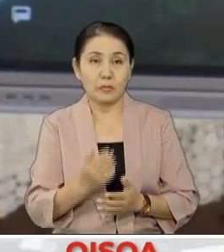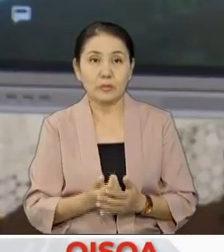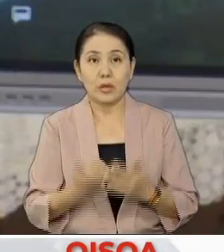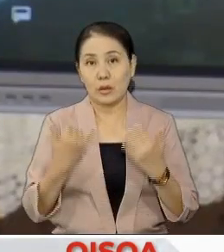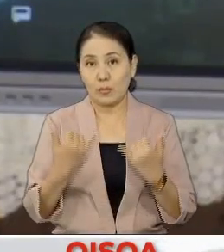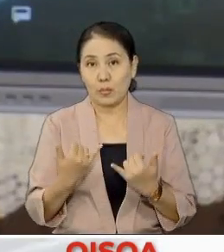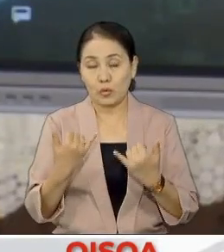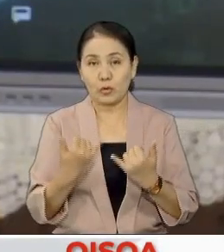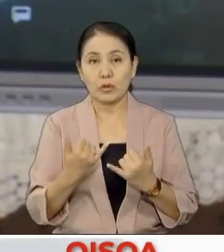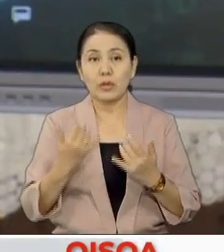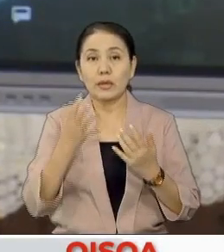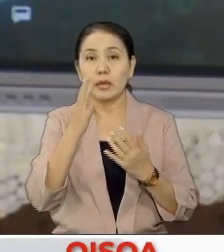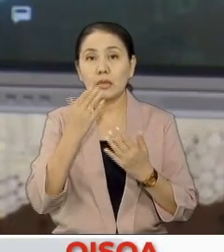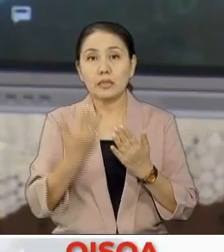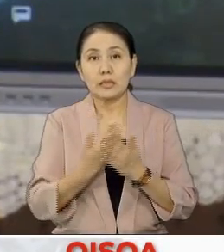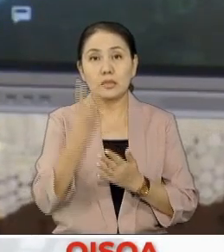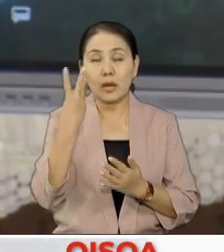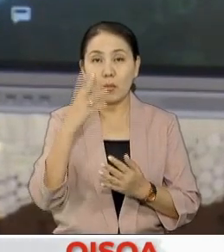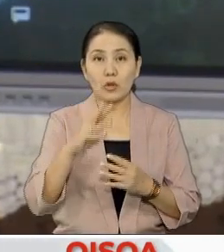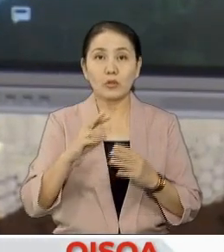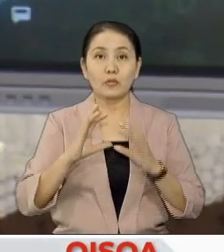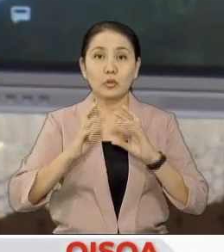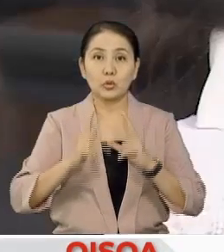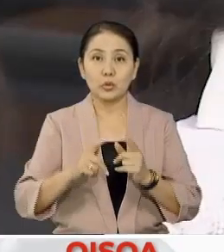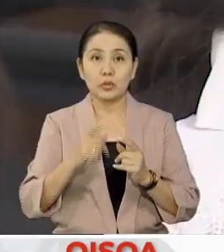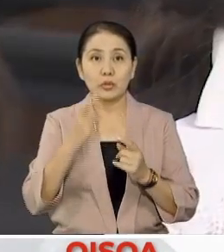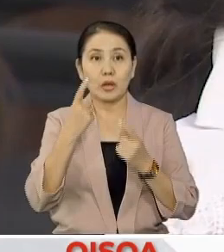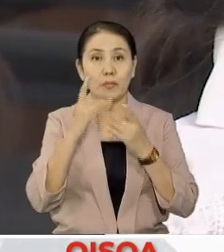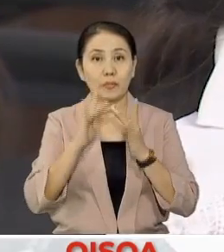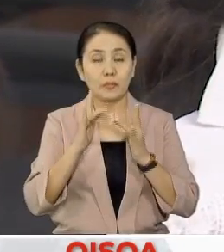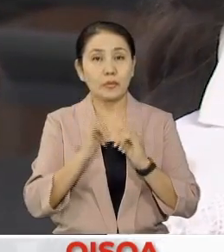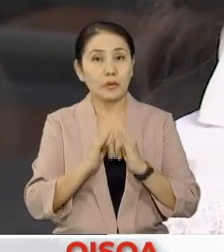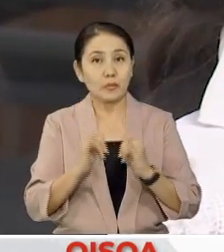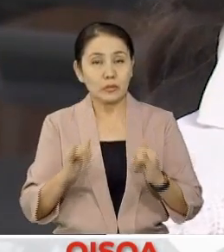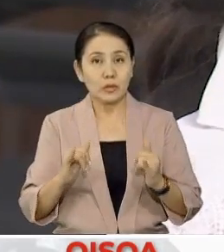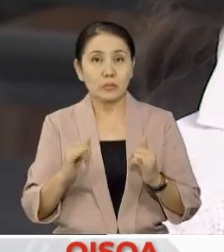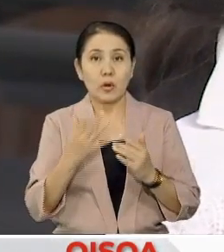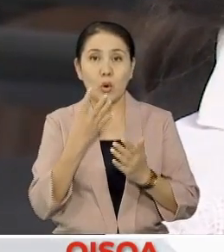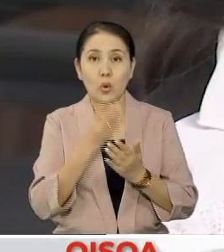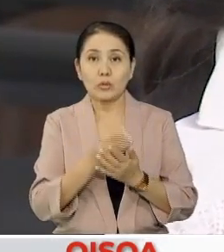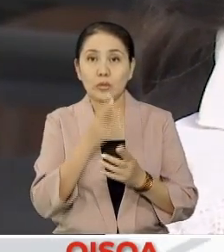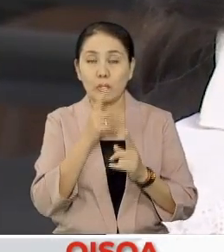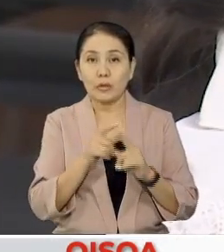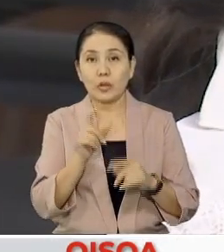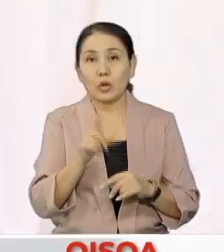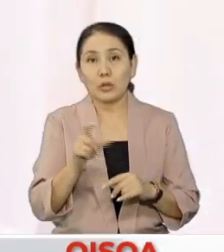Bugungi zamonaviy dunyoda ma'lumotlar va axborot tizimlari rivojlanmoqda va bu o'z navbatida